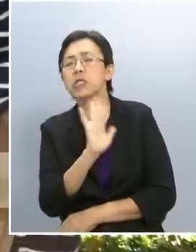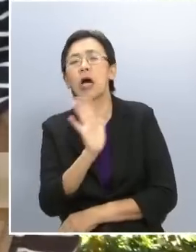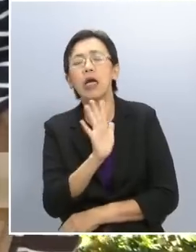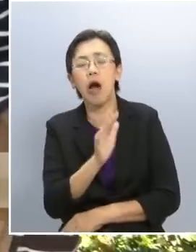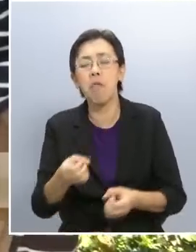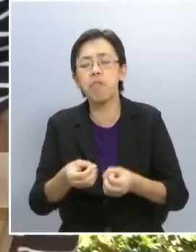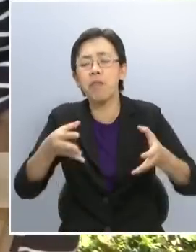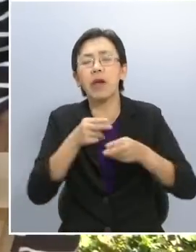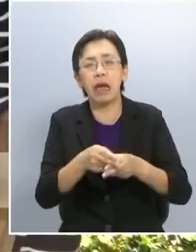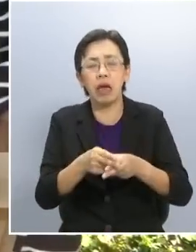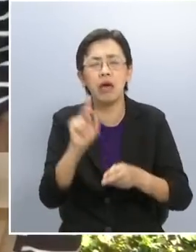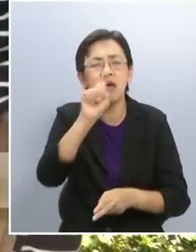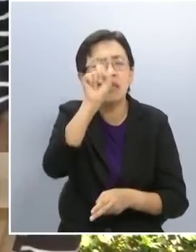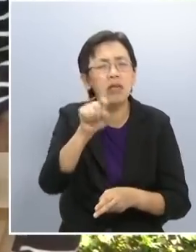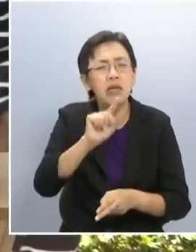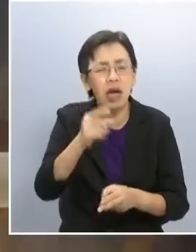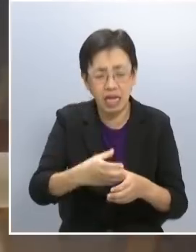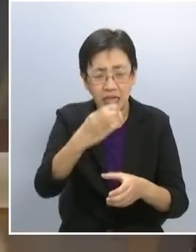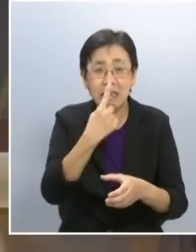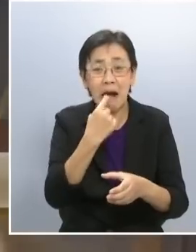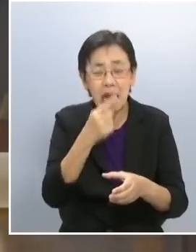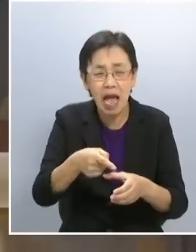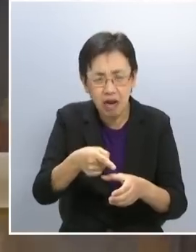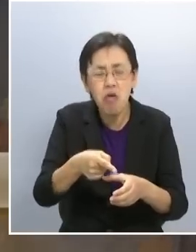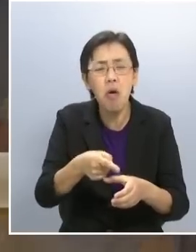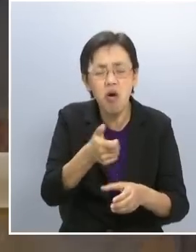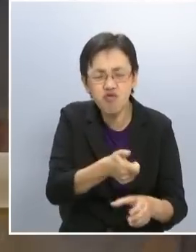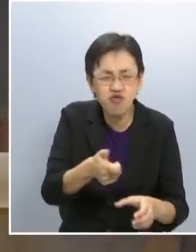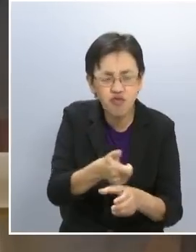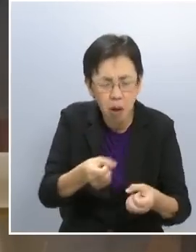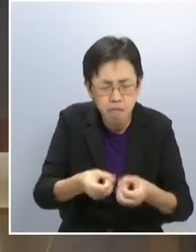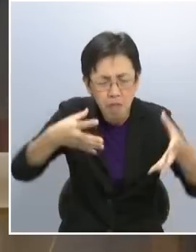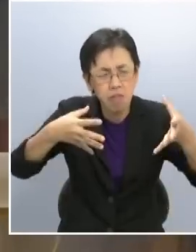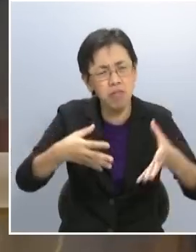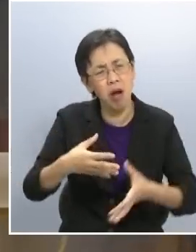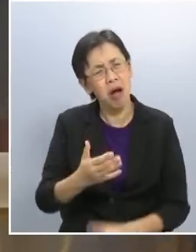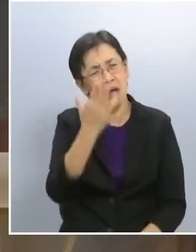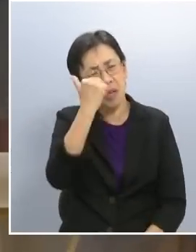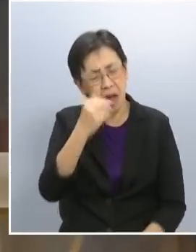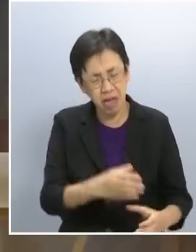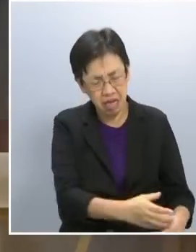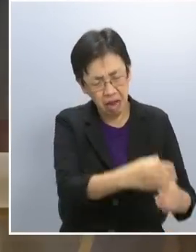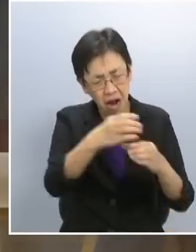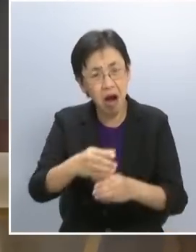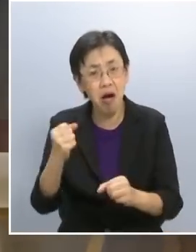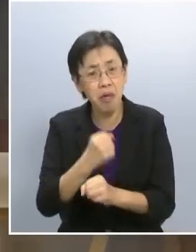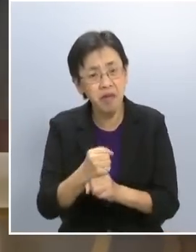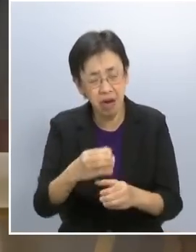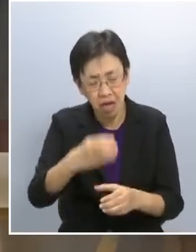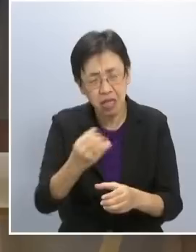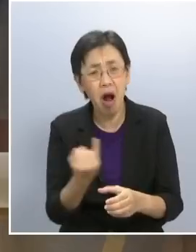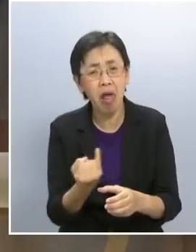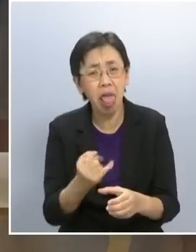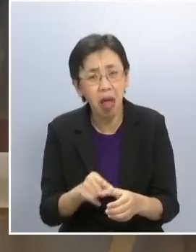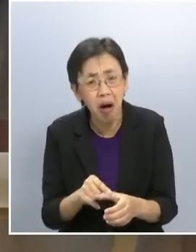แต่ที่ติดใจ เรื่องถังดับเพลิงที่ระเบิดออกมาค่ะคือมองว่าเอาถังมาให้เด็กซ้อมดับเพลิงถังไม่ได้คุณภาพและไม่